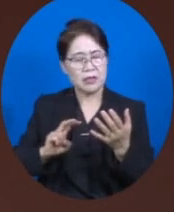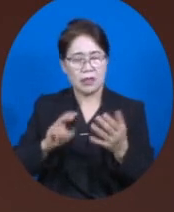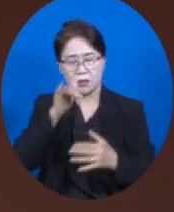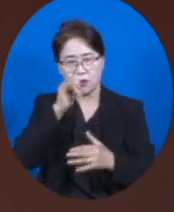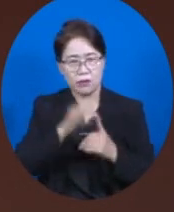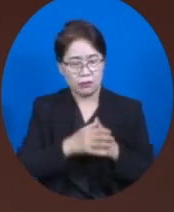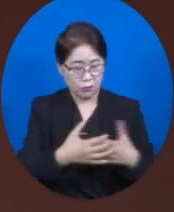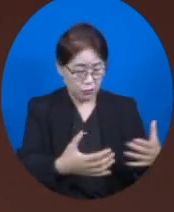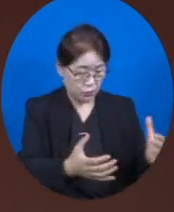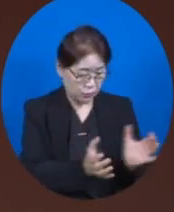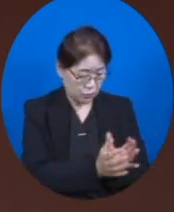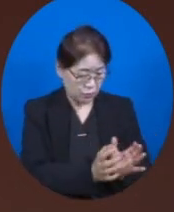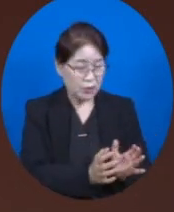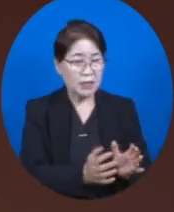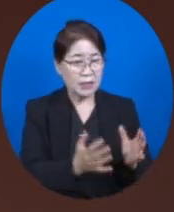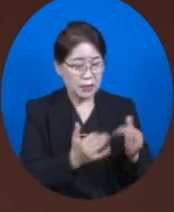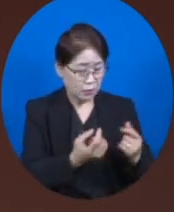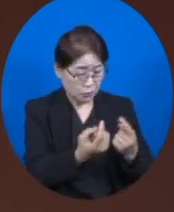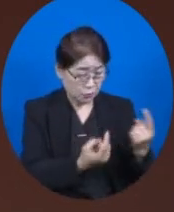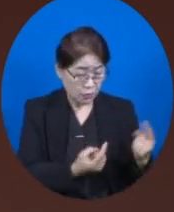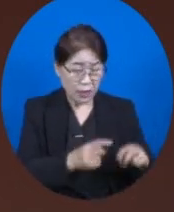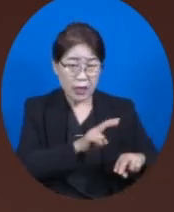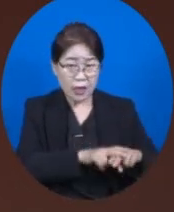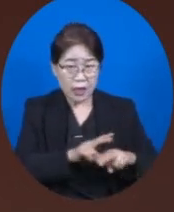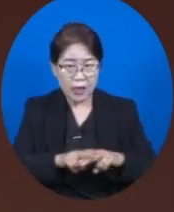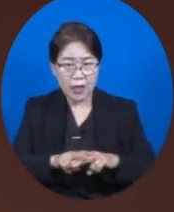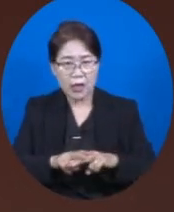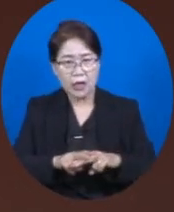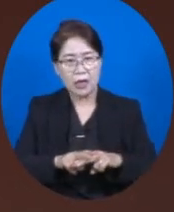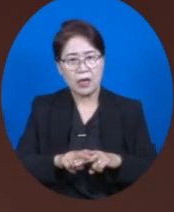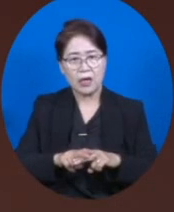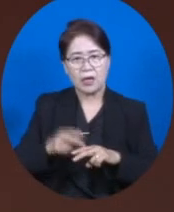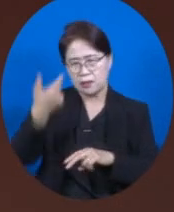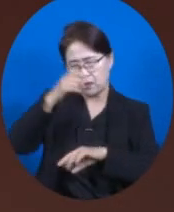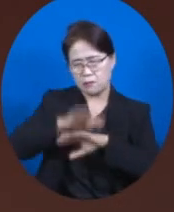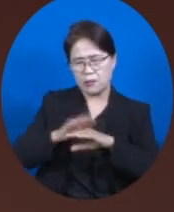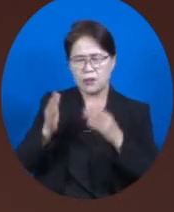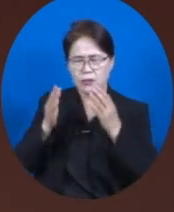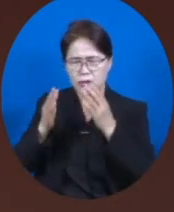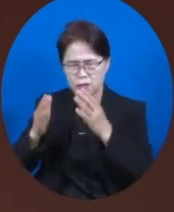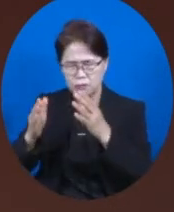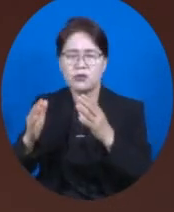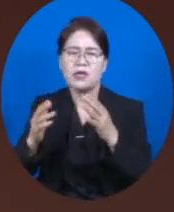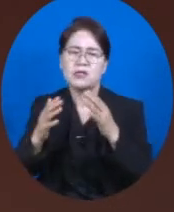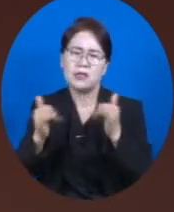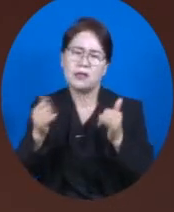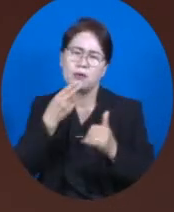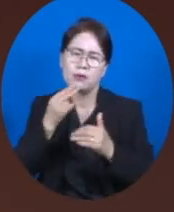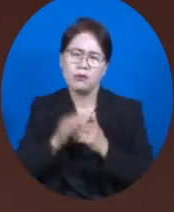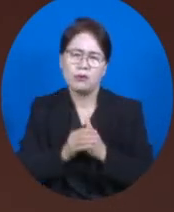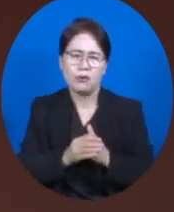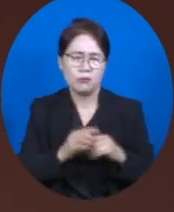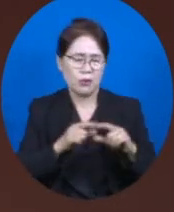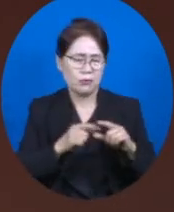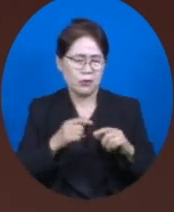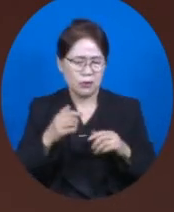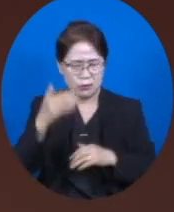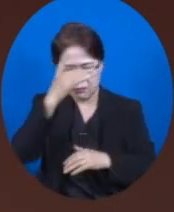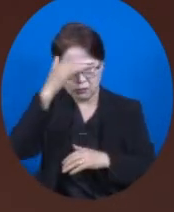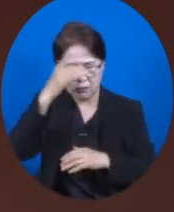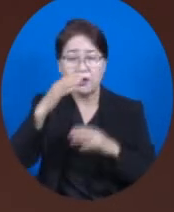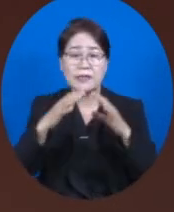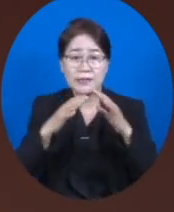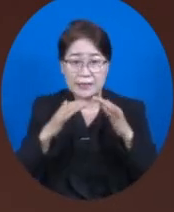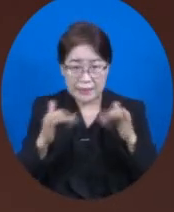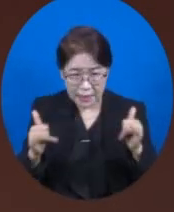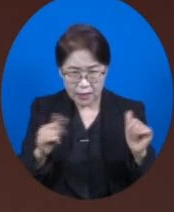해중 속에는 사람들이 들어와 있는데 예배에 집중하는 사람이 거의 없었어요 대부분 구경꾼이었어요